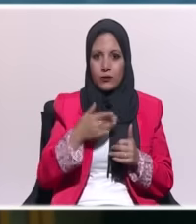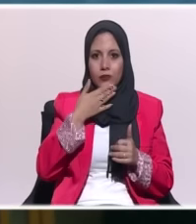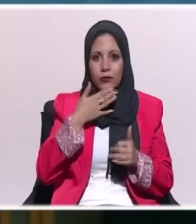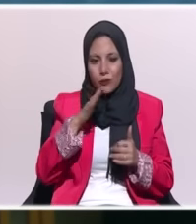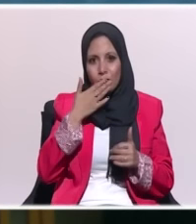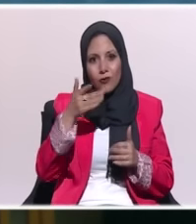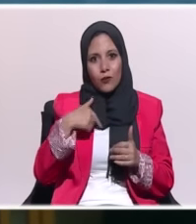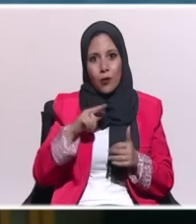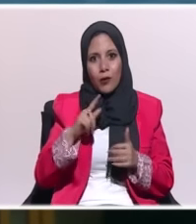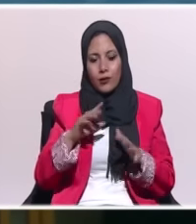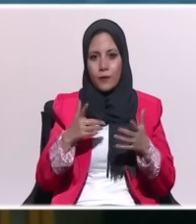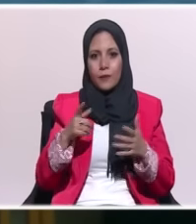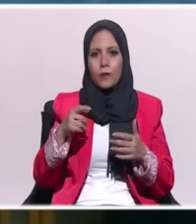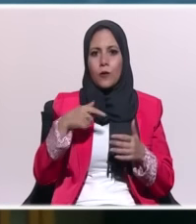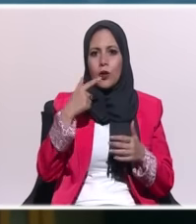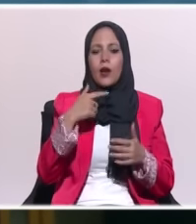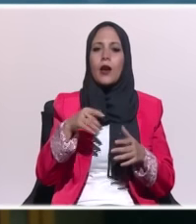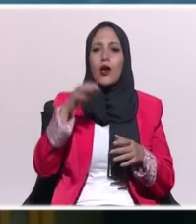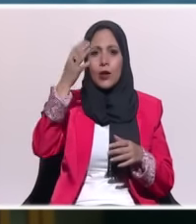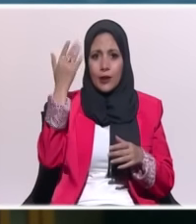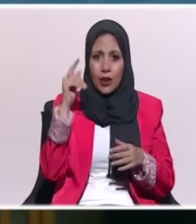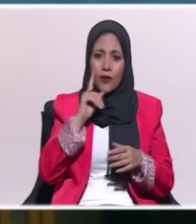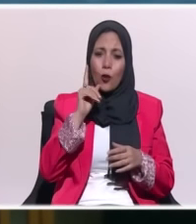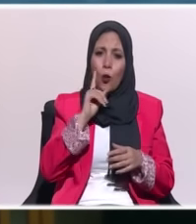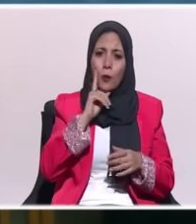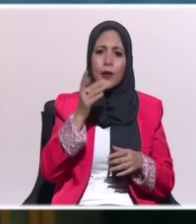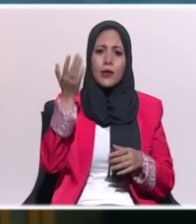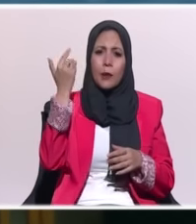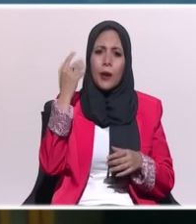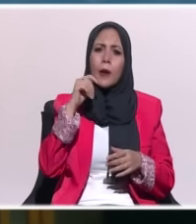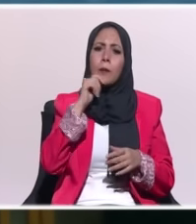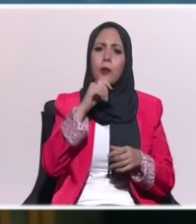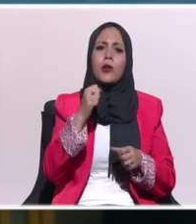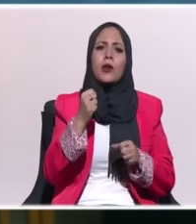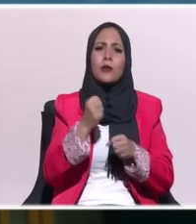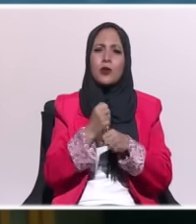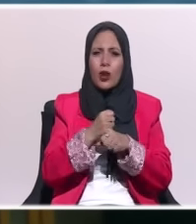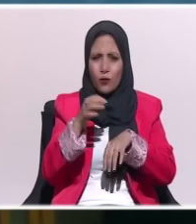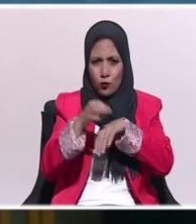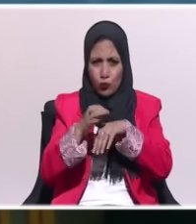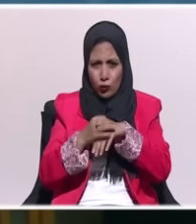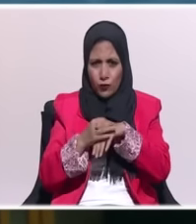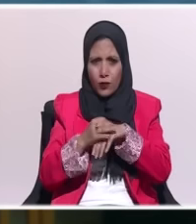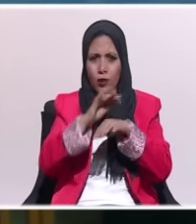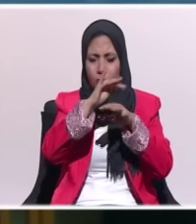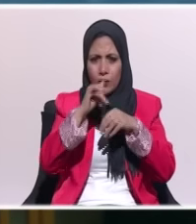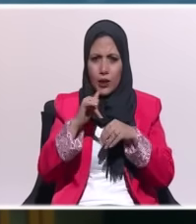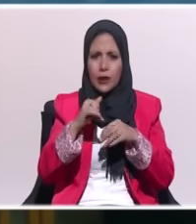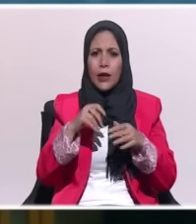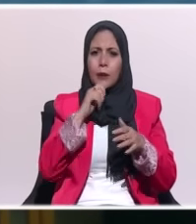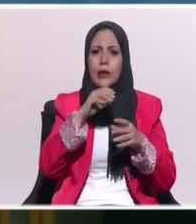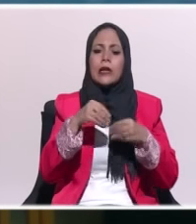فقالت لي عارفه لما جابتك ليا الحكيمه وانت لسه صغننه كده؟ بقول لها جابتك ليا